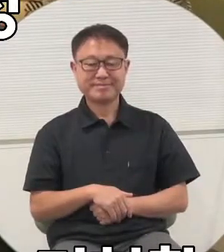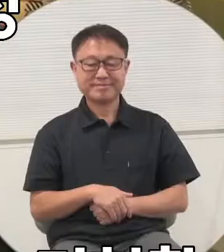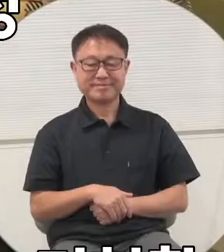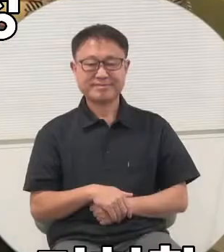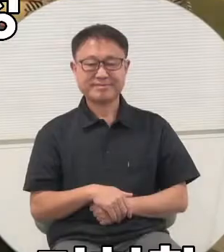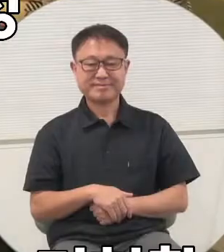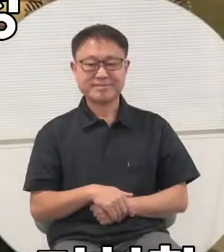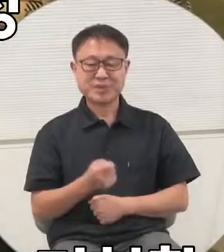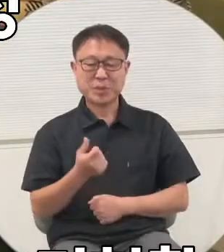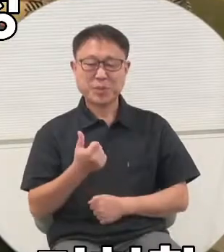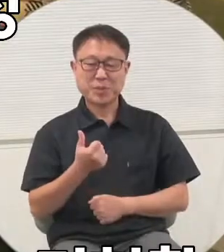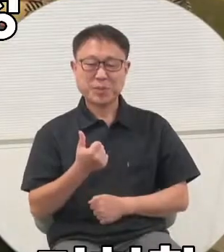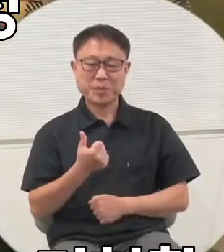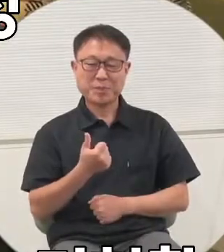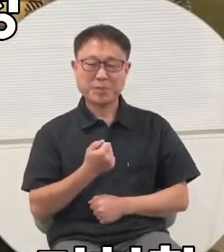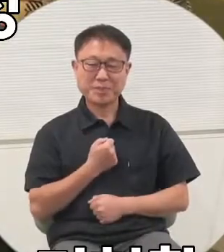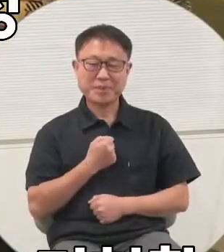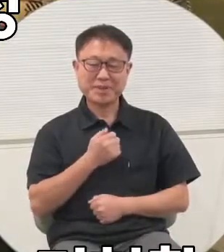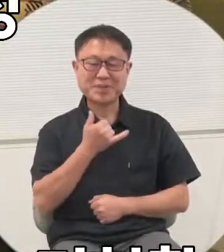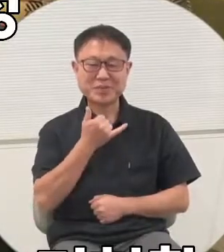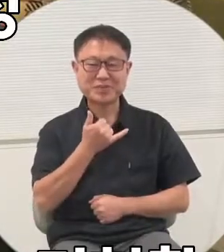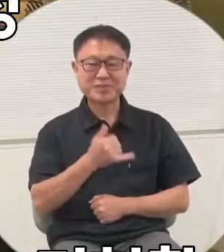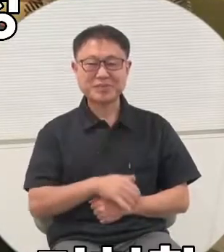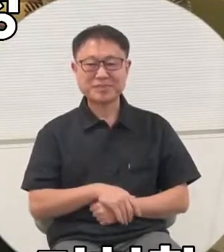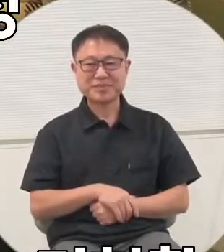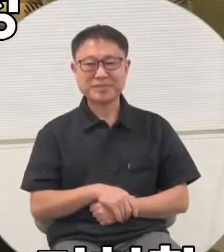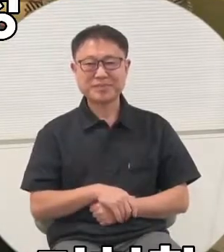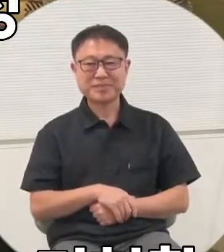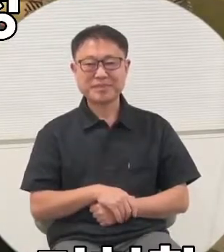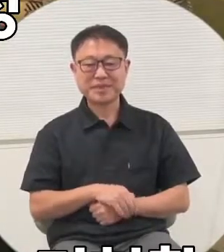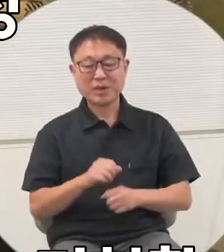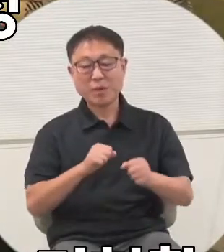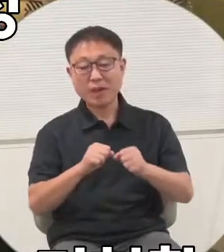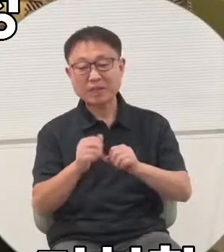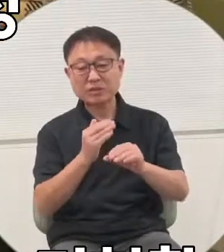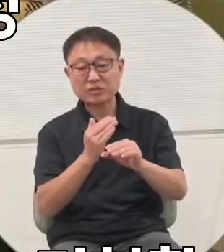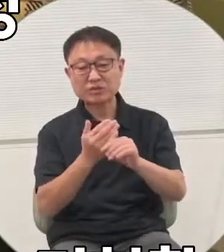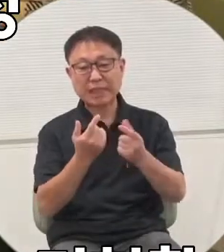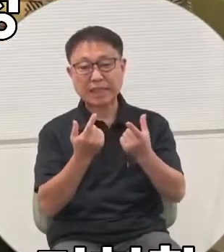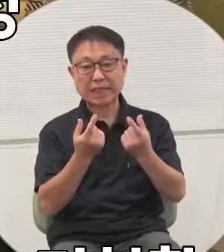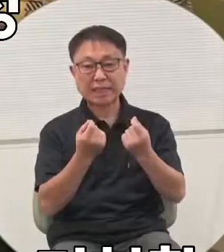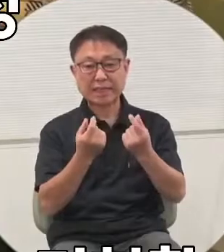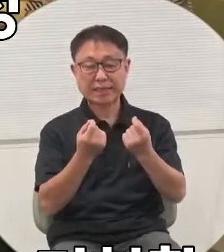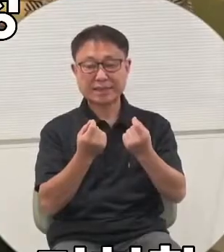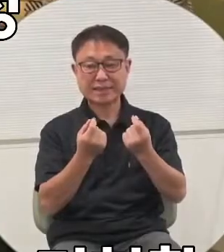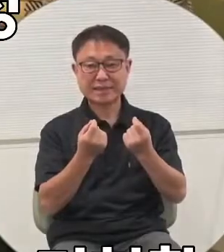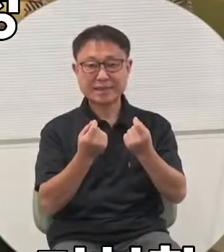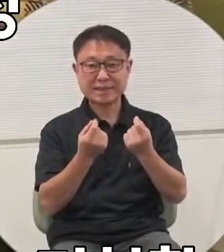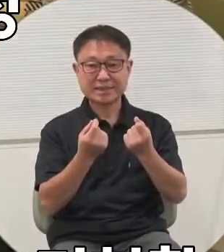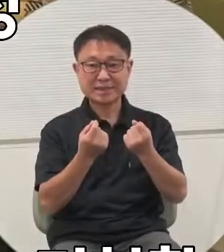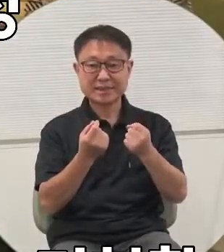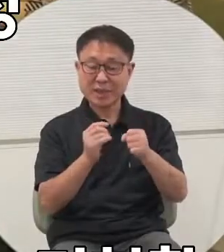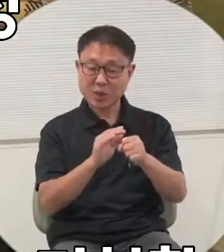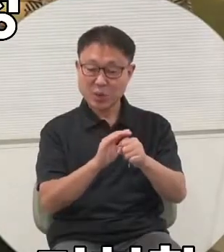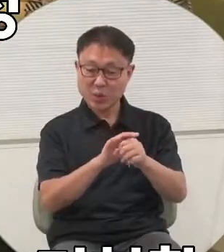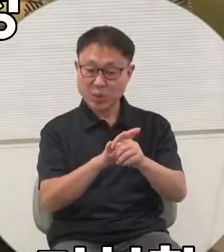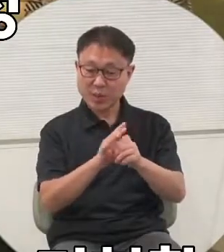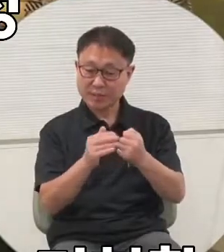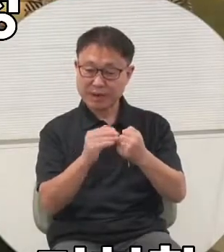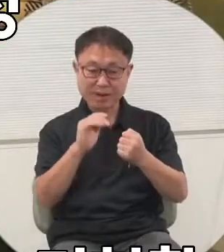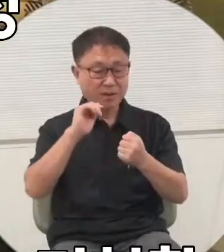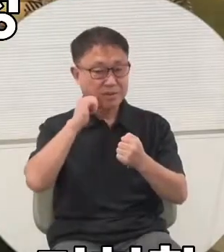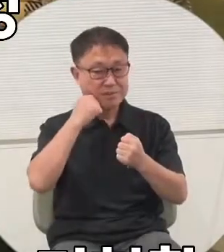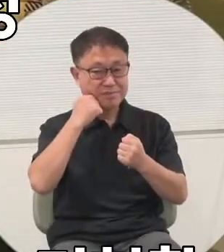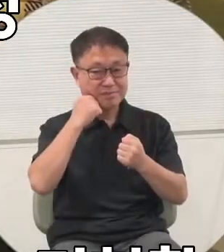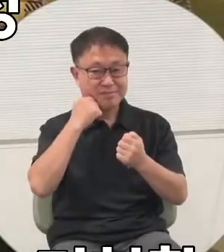그래서 조금 속상한 것도 있더라고요. 그래서 근데 활동하시면서 그런 좀 일은 없으셨어요? 어려움이나